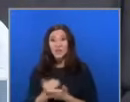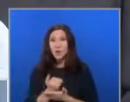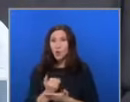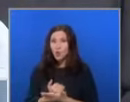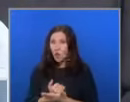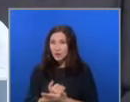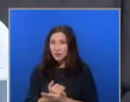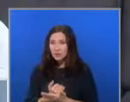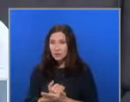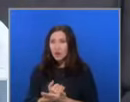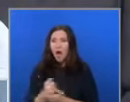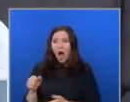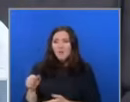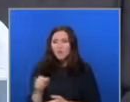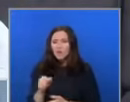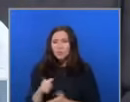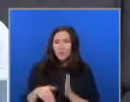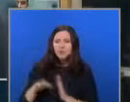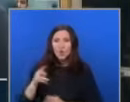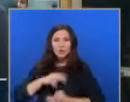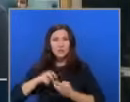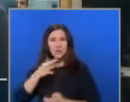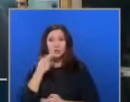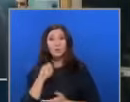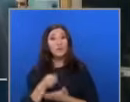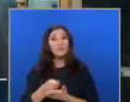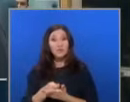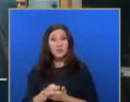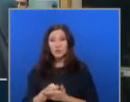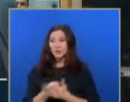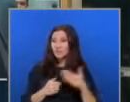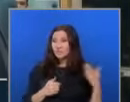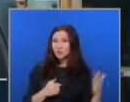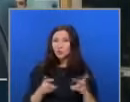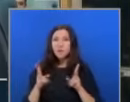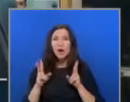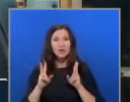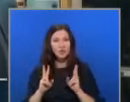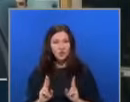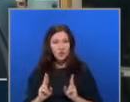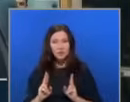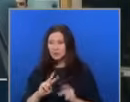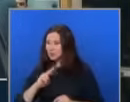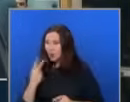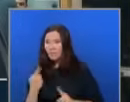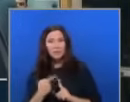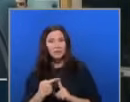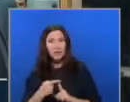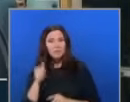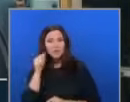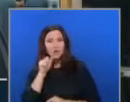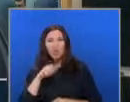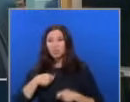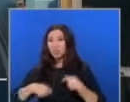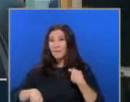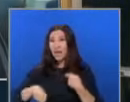икономиката водят до повишено търсене на злато. Инвеститорите на изток са решили да се обърнат към жълтия